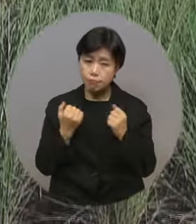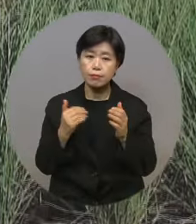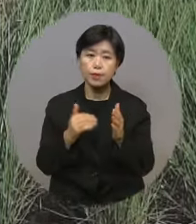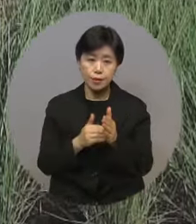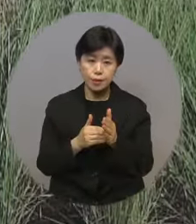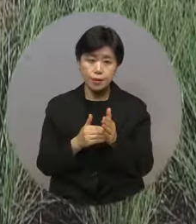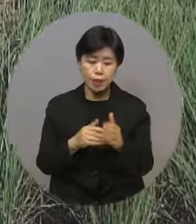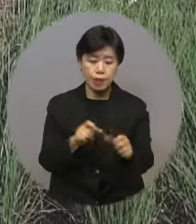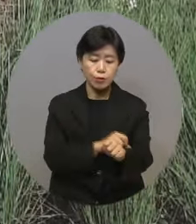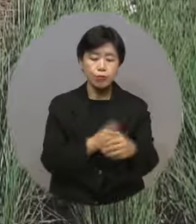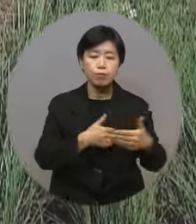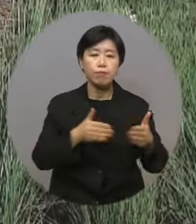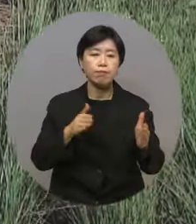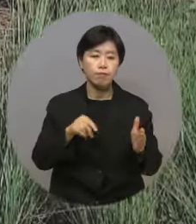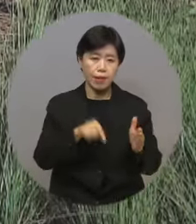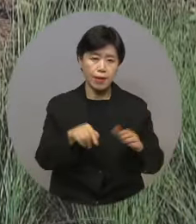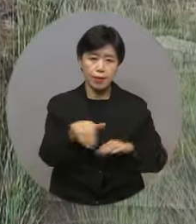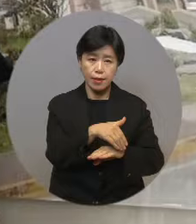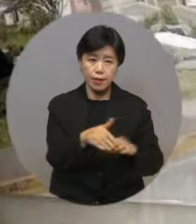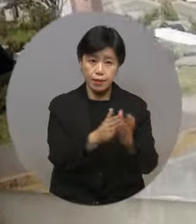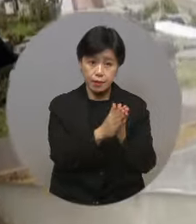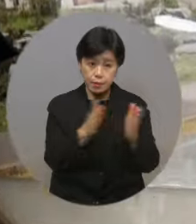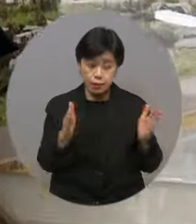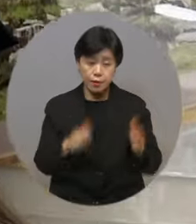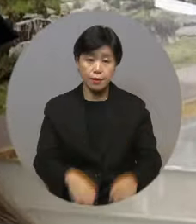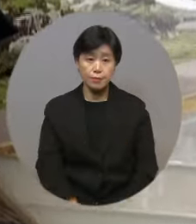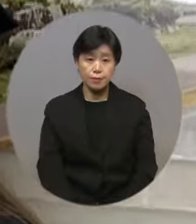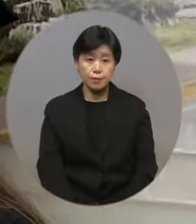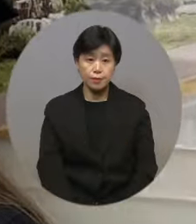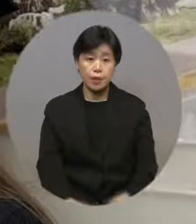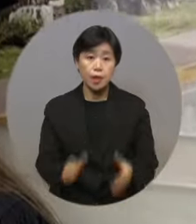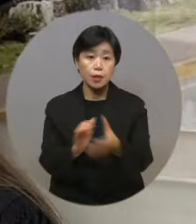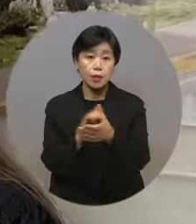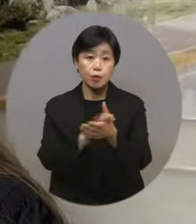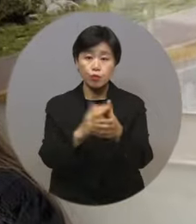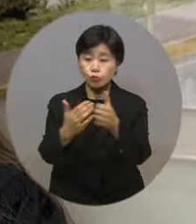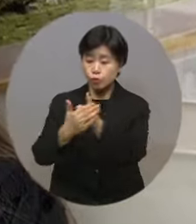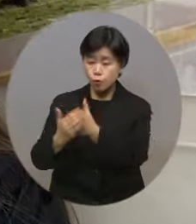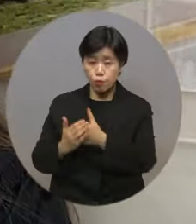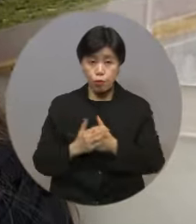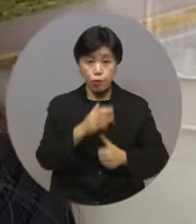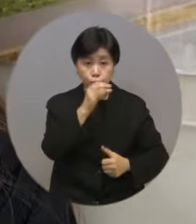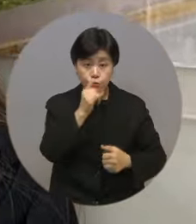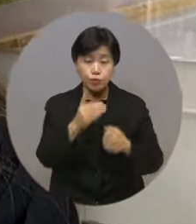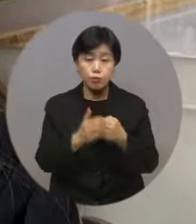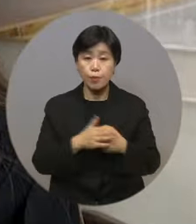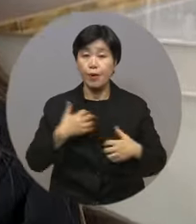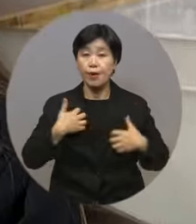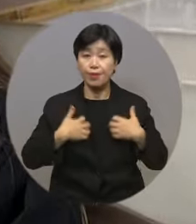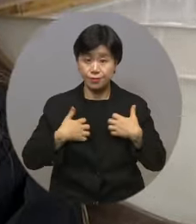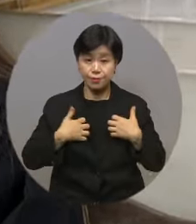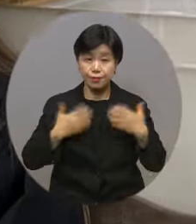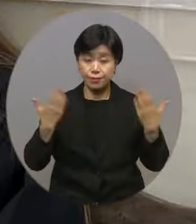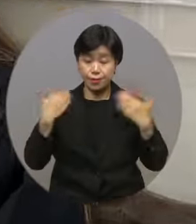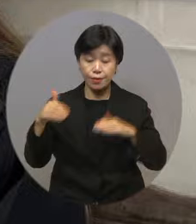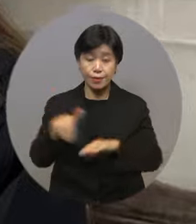무엇보다 도움을 주는 또래 멘토들의 도움을 받아 훨씬 즐겁게 학교에 다닐 수